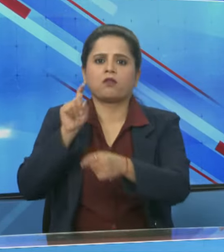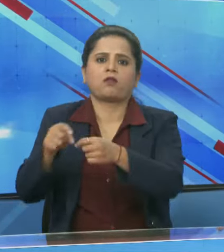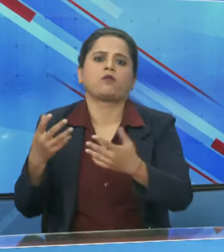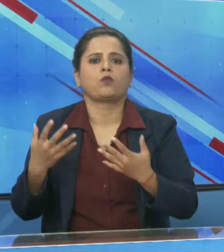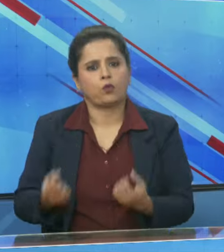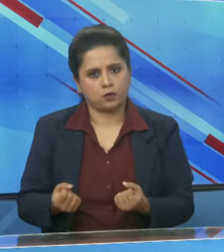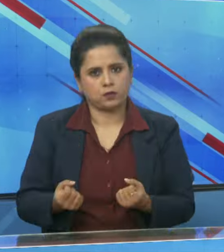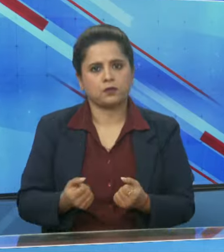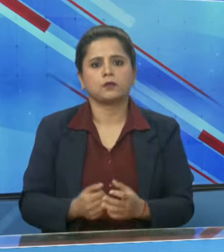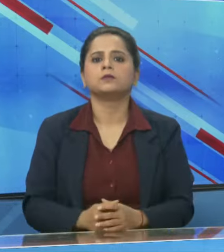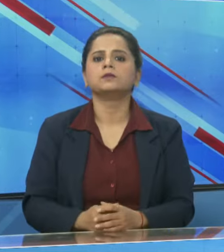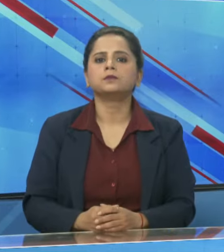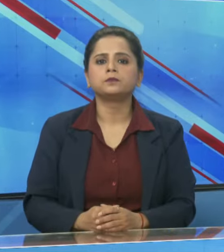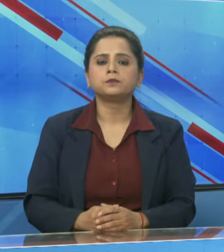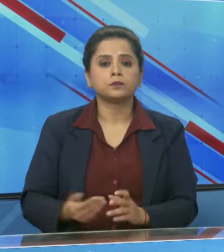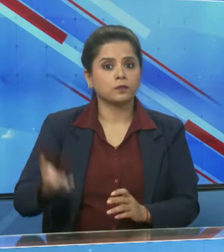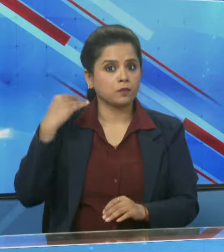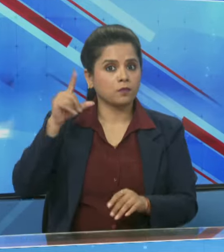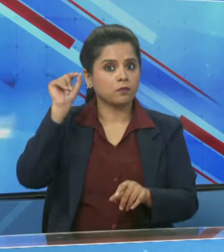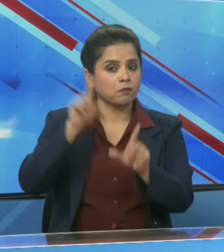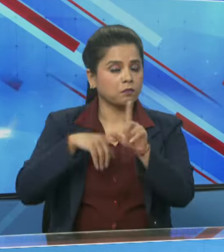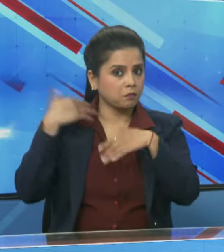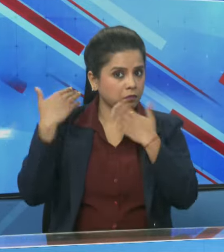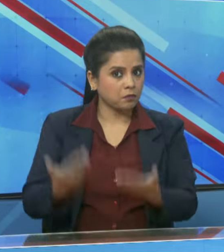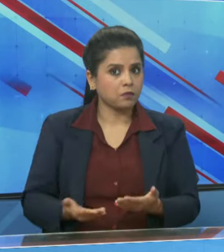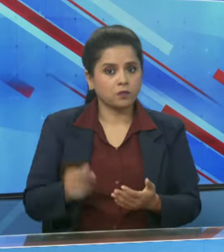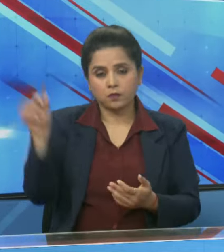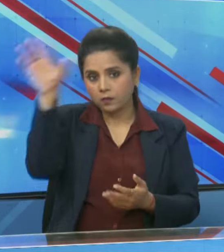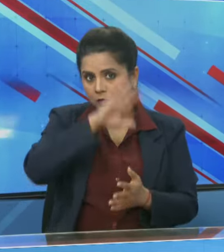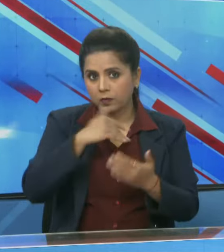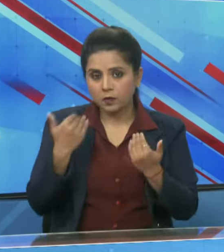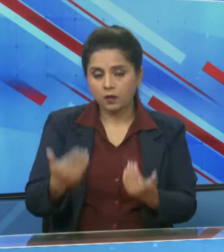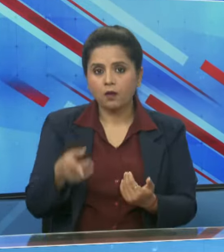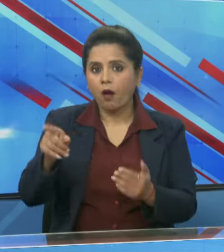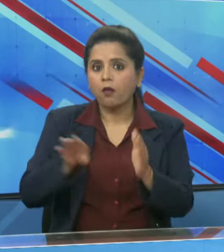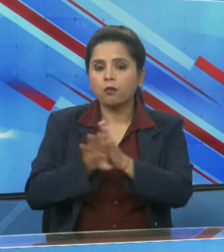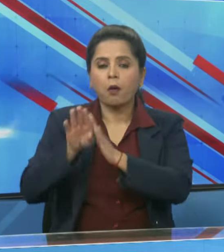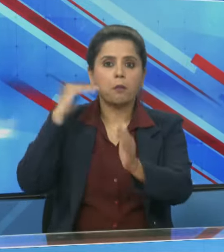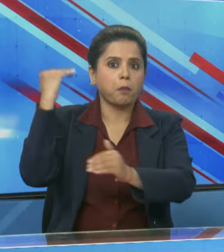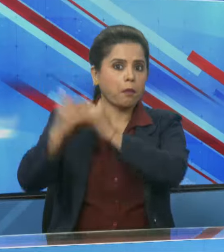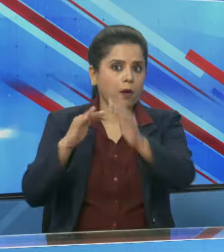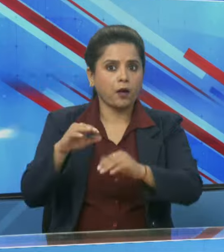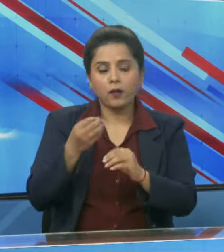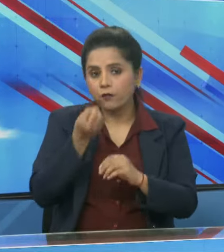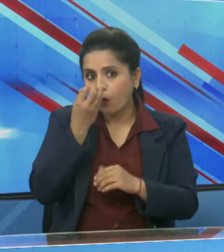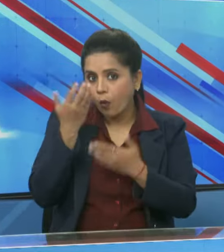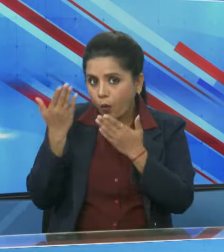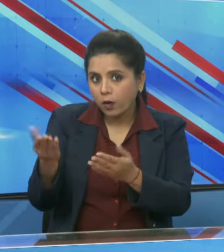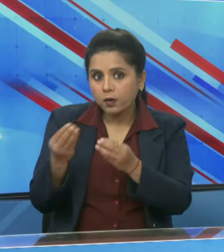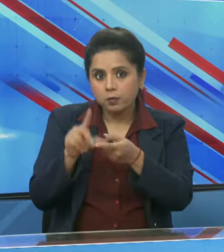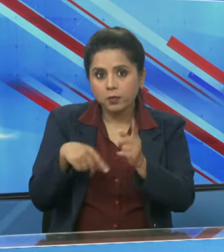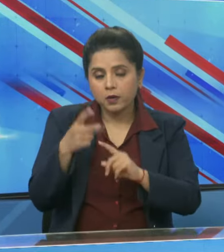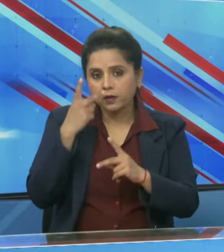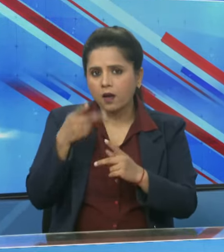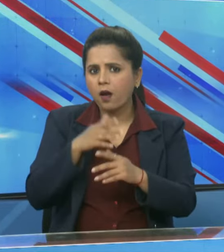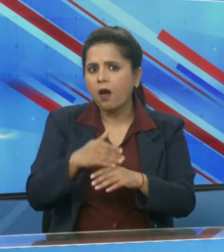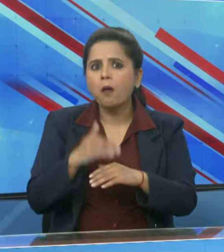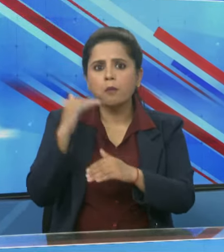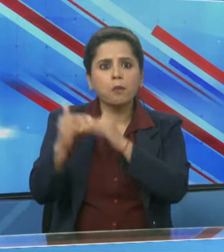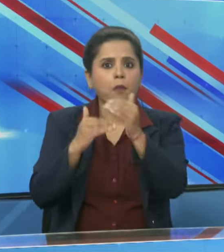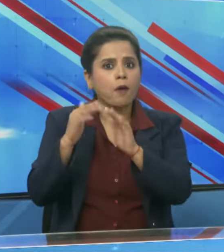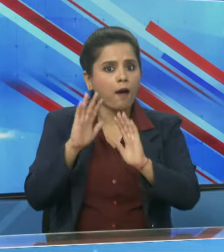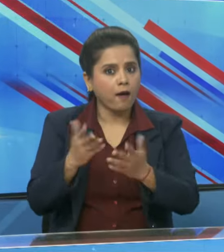हैं। पिछले 10 सालों से जो भारत ने विकास किया है, बीजेपी के अंडर जो विकास हुआ है,